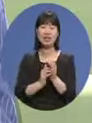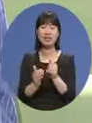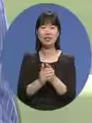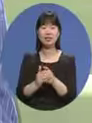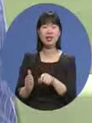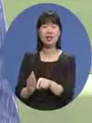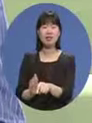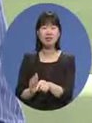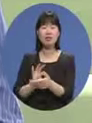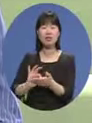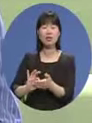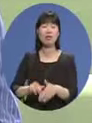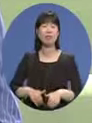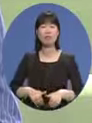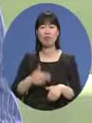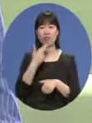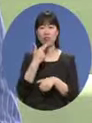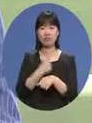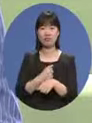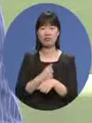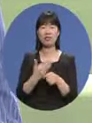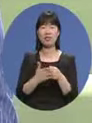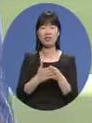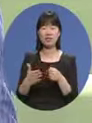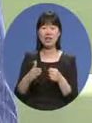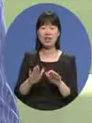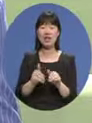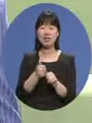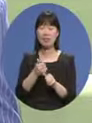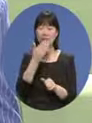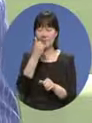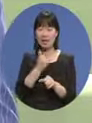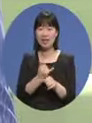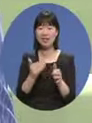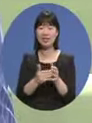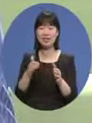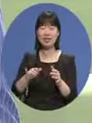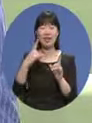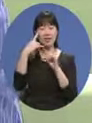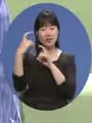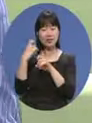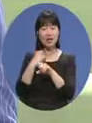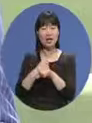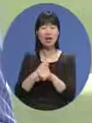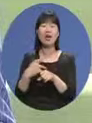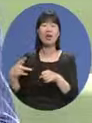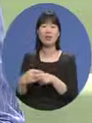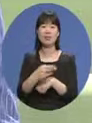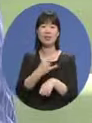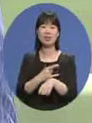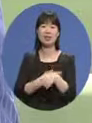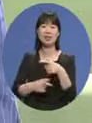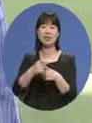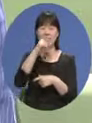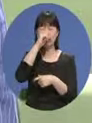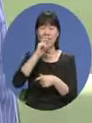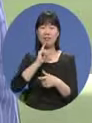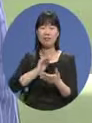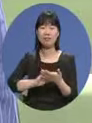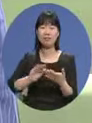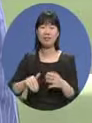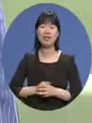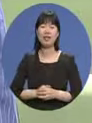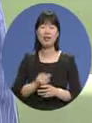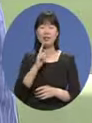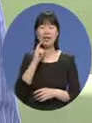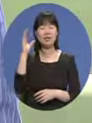괜히 이걸 쓰게 할 필요가 없는 거죠. 그렇죠. 그래서 이겨낼 수 있더라도 그 유혹을 아예 없는 게 더 좋은 네. 겁니다. 네네.